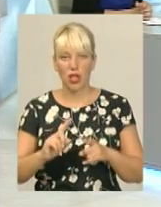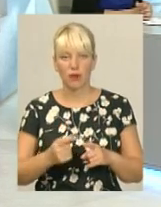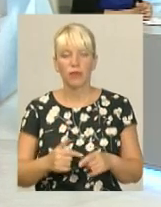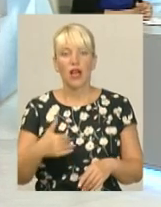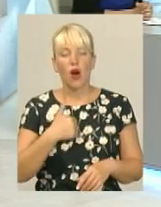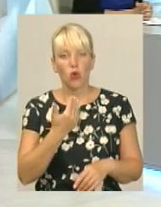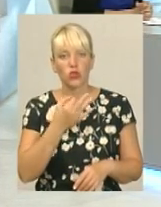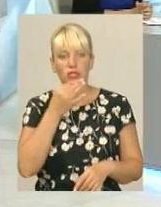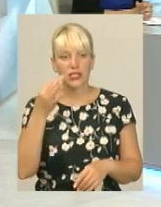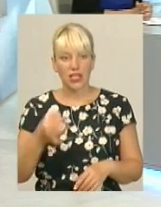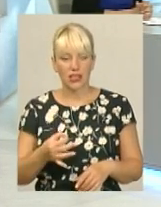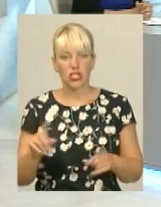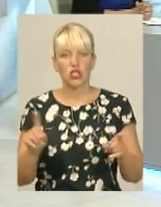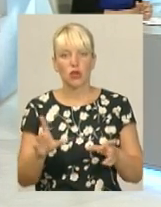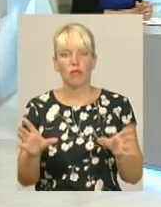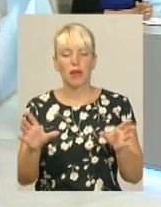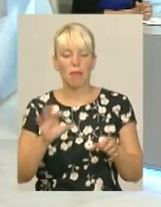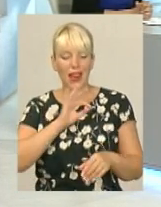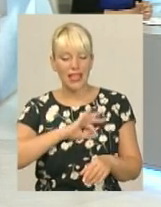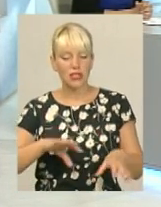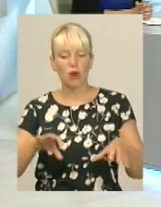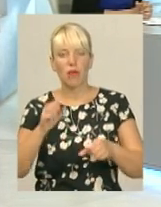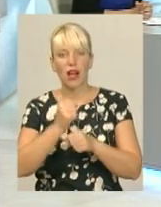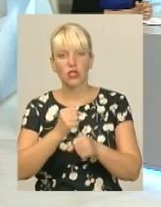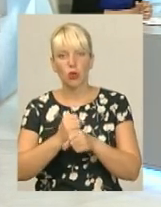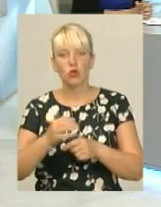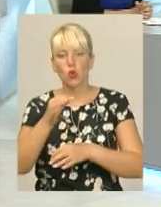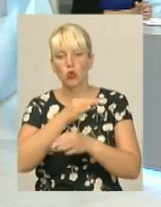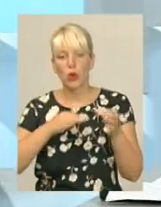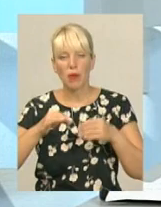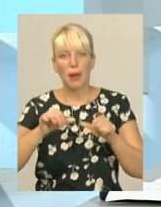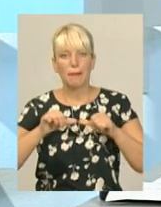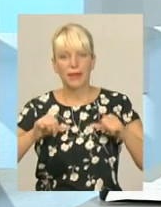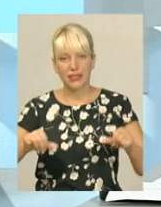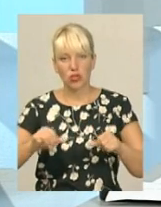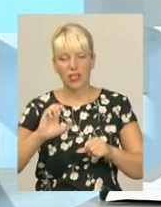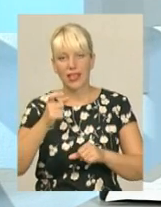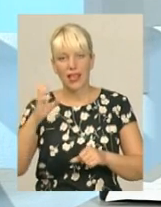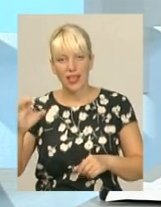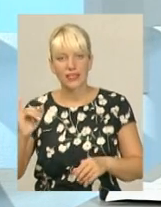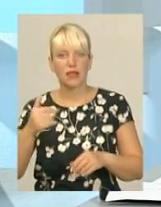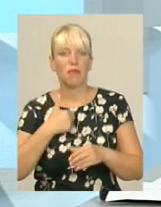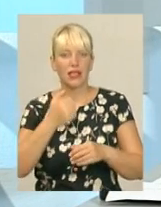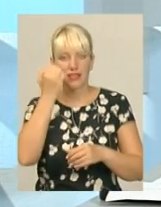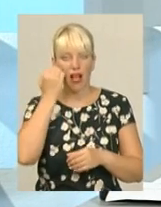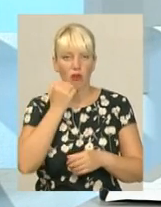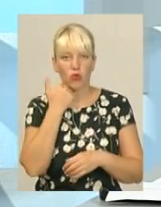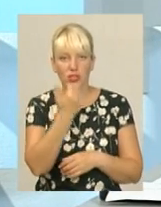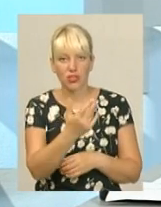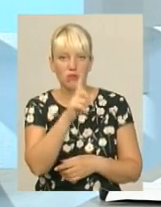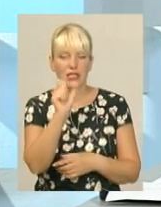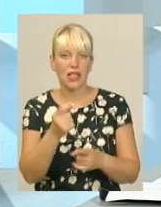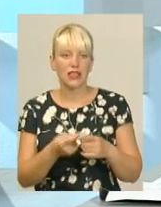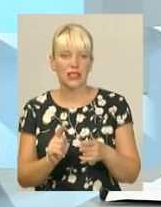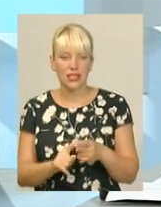ми надзвичайно плідно працюємо з консультативною місією Європейського Союзу, і ми їм дуже дякуємо за ті тренінги,